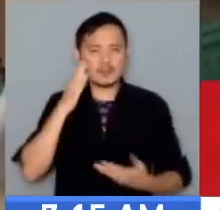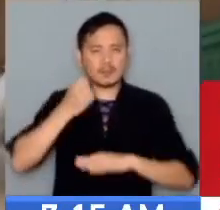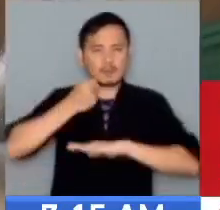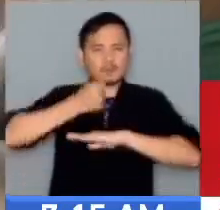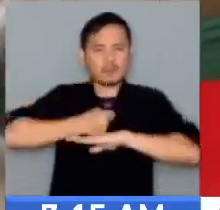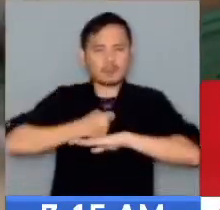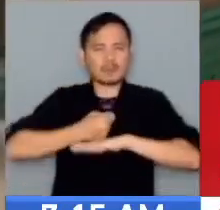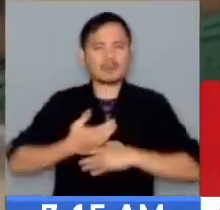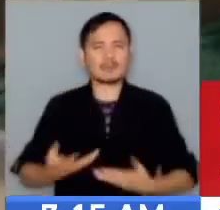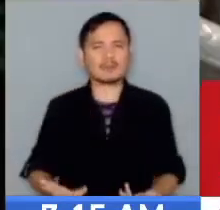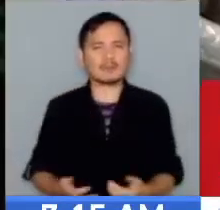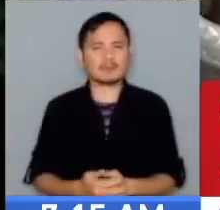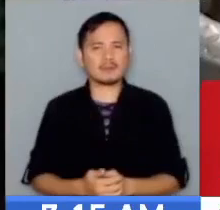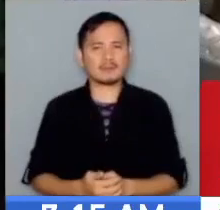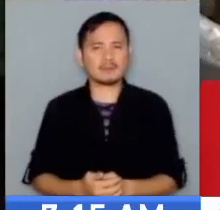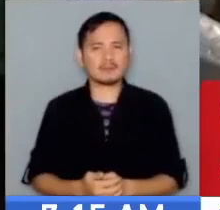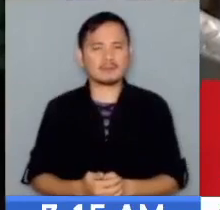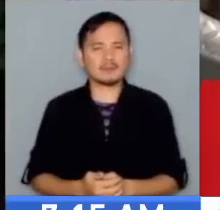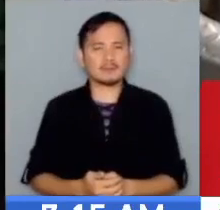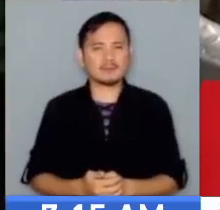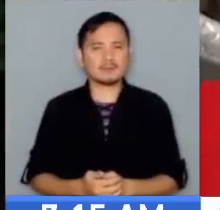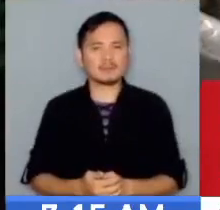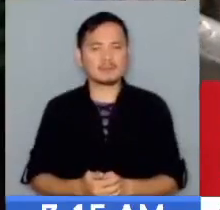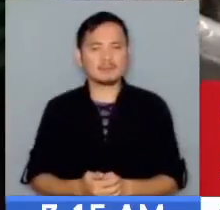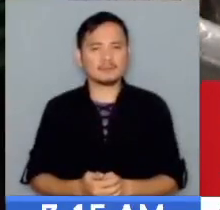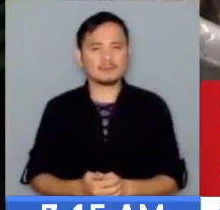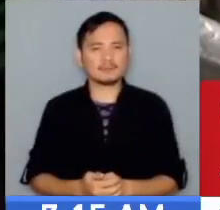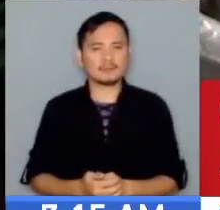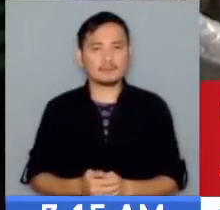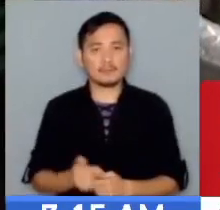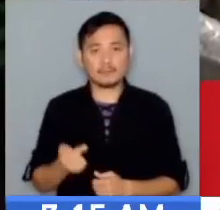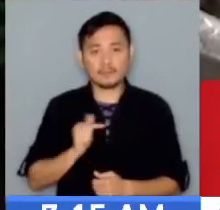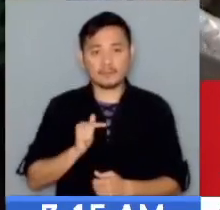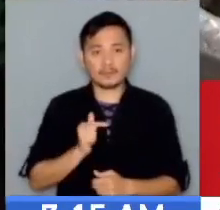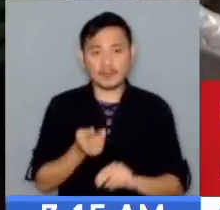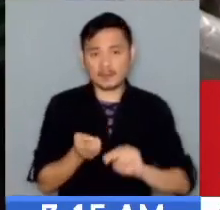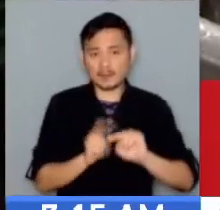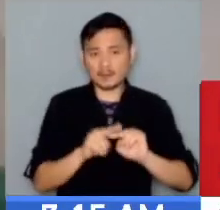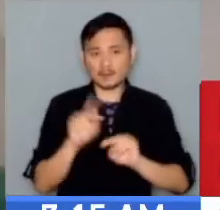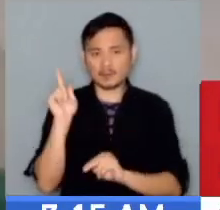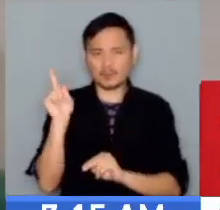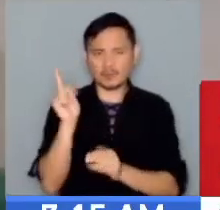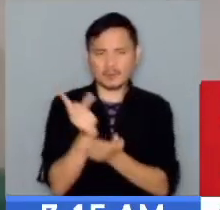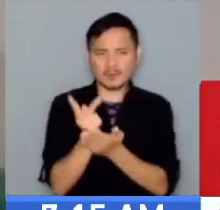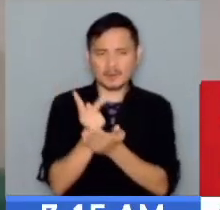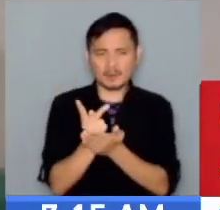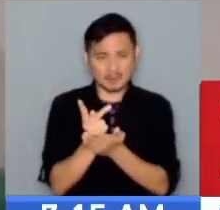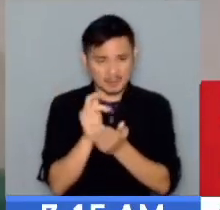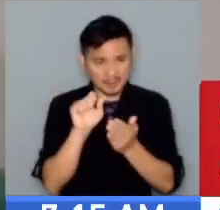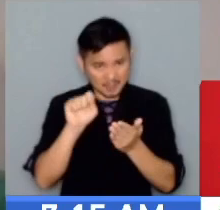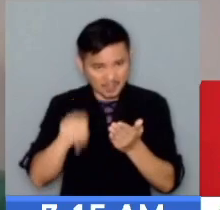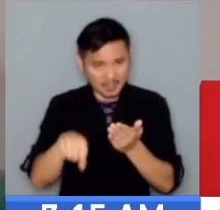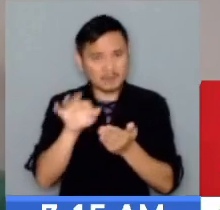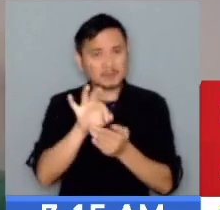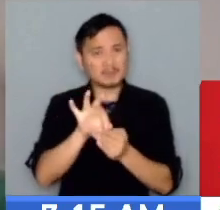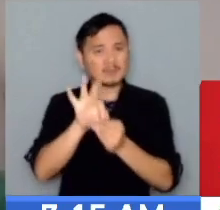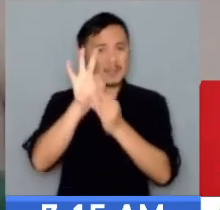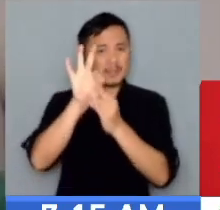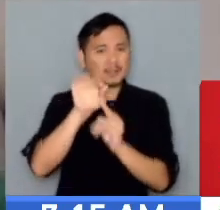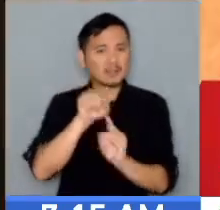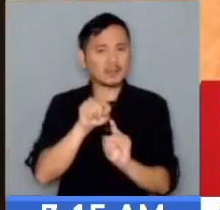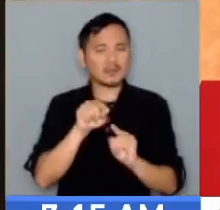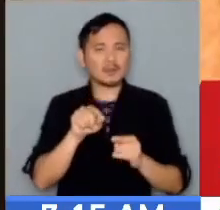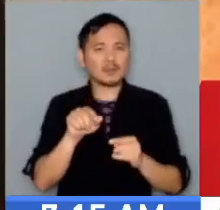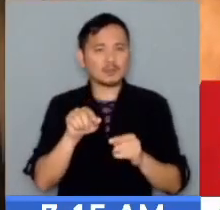Talagang purong malagkit. Magdadagdag ka lang ng 20 pesos, maaari pang gawing espesyal ang lugaw na pwedeng partneran ng nilagang